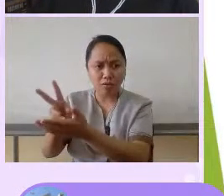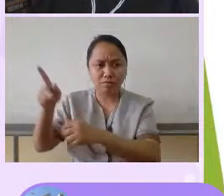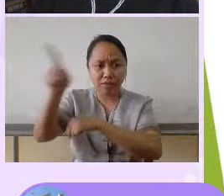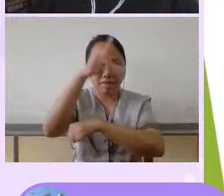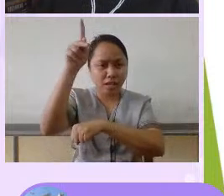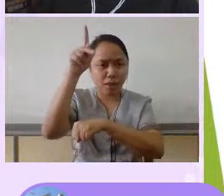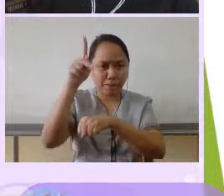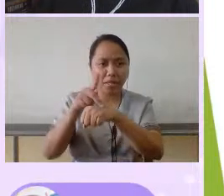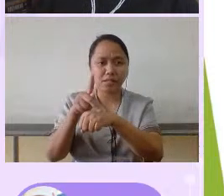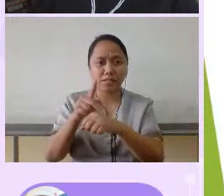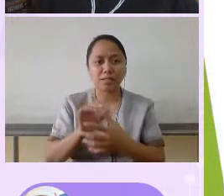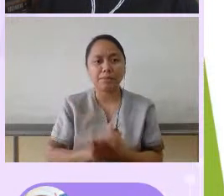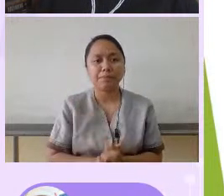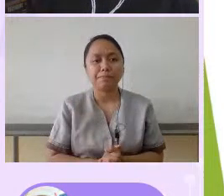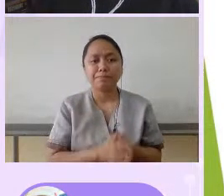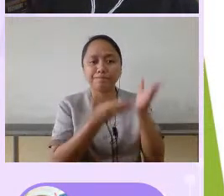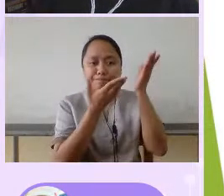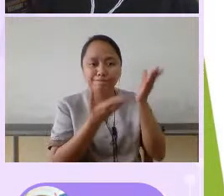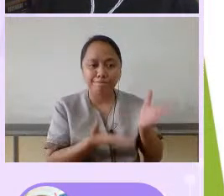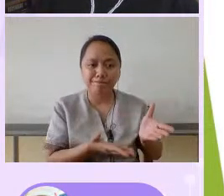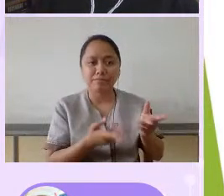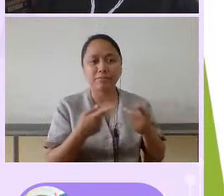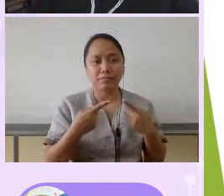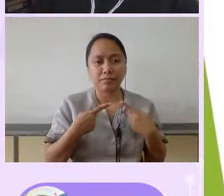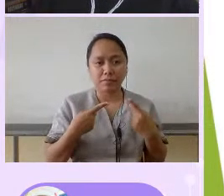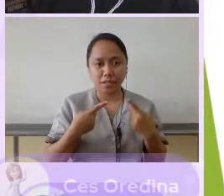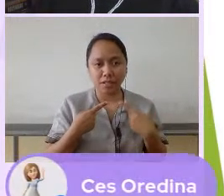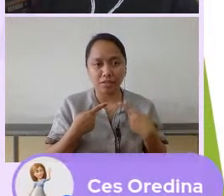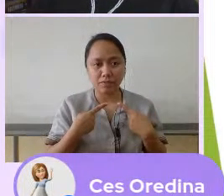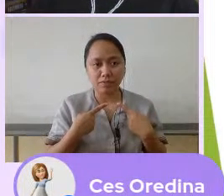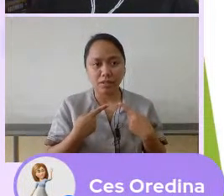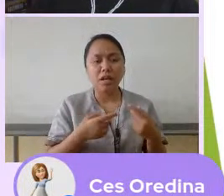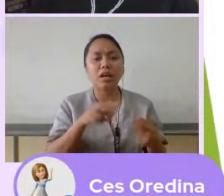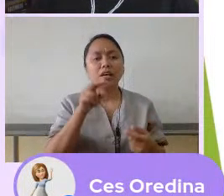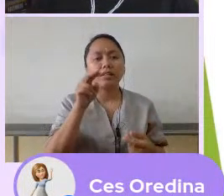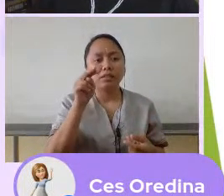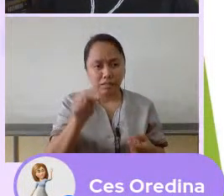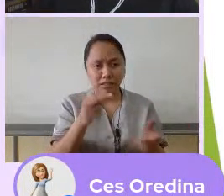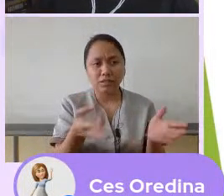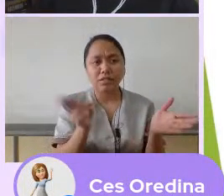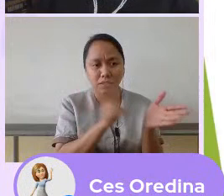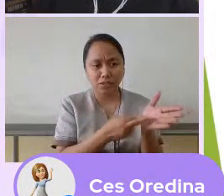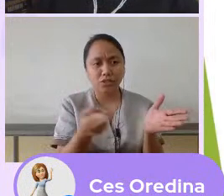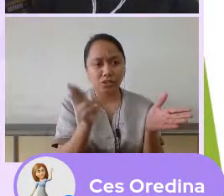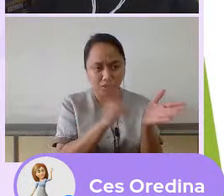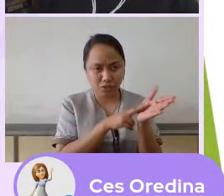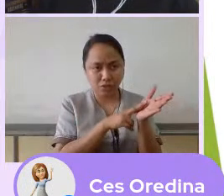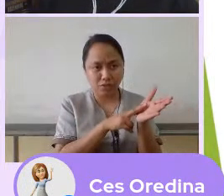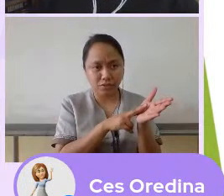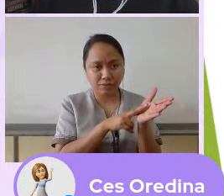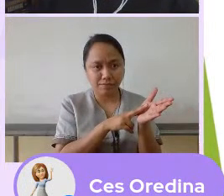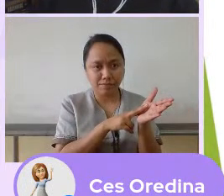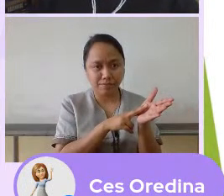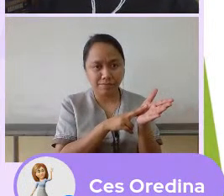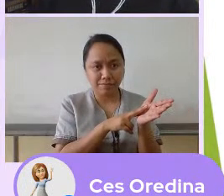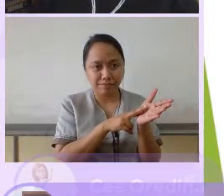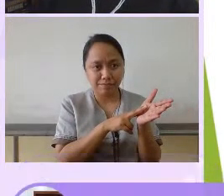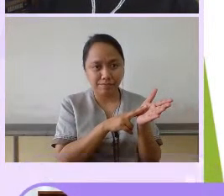And ang target po ng DA is makapag-register tayo ng mga hanggang 10 million by the end of this